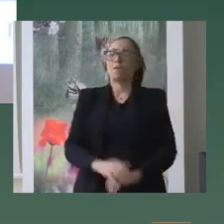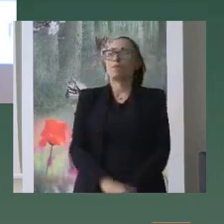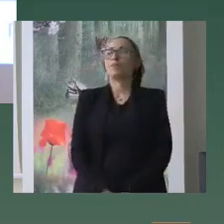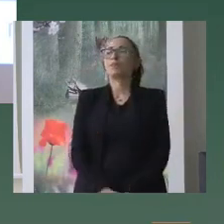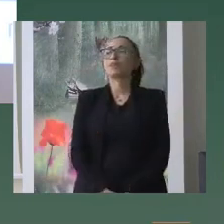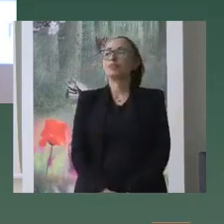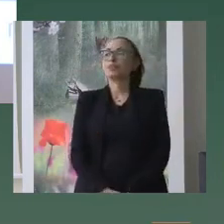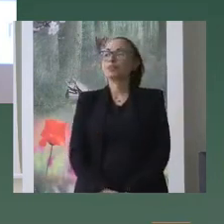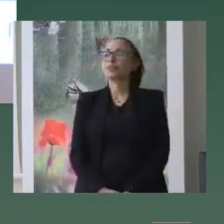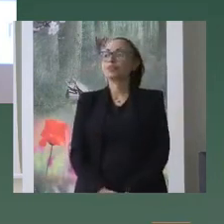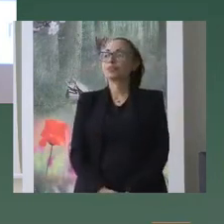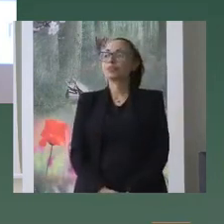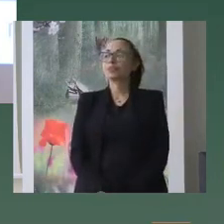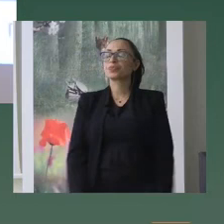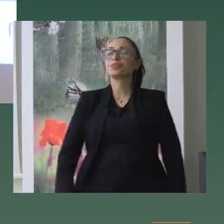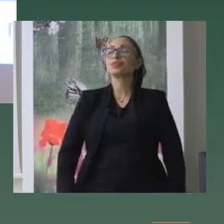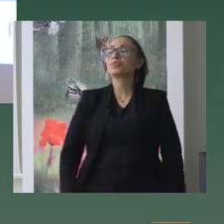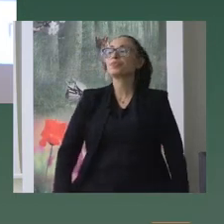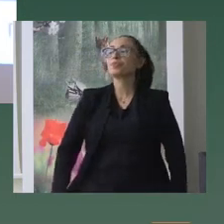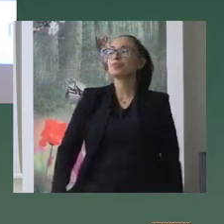Ευχαριστούμε πολύ.